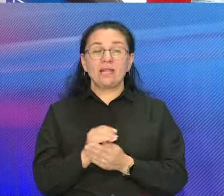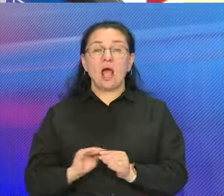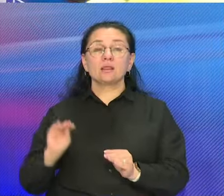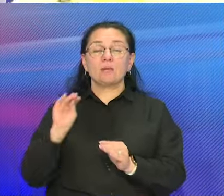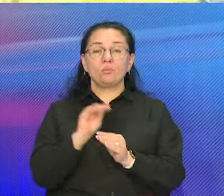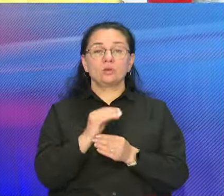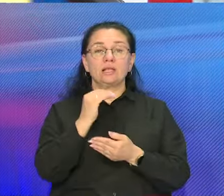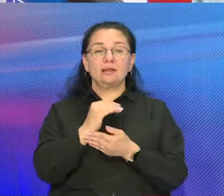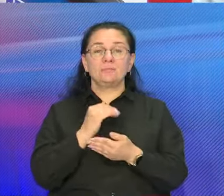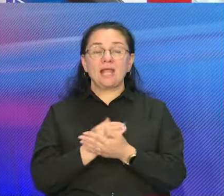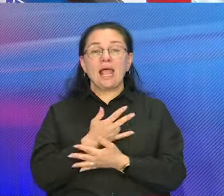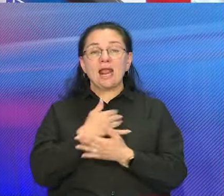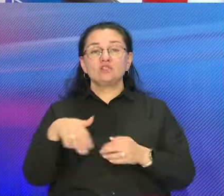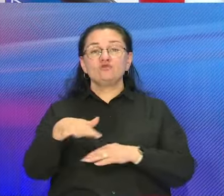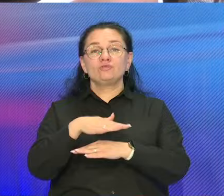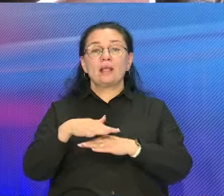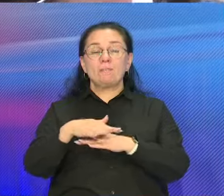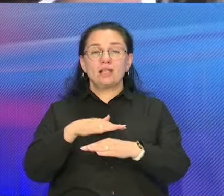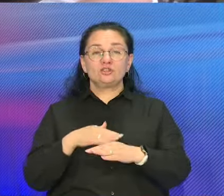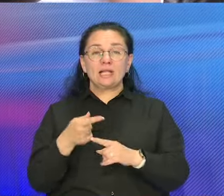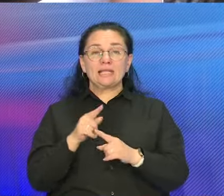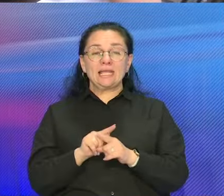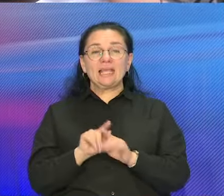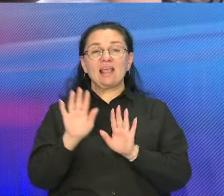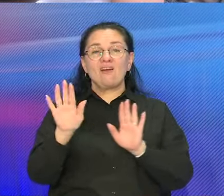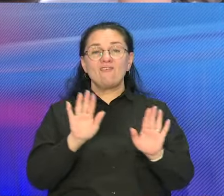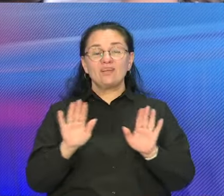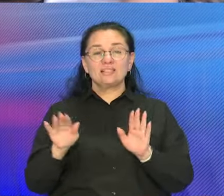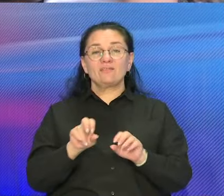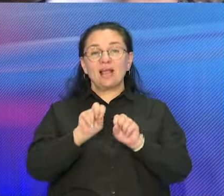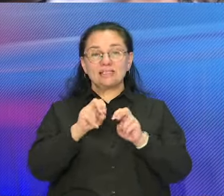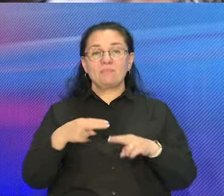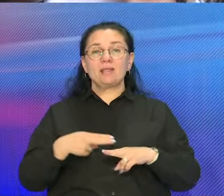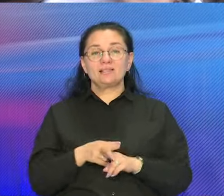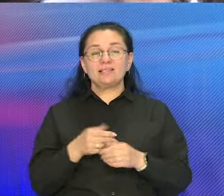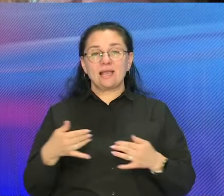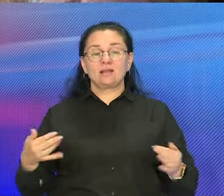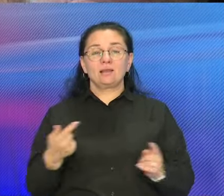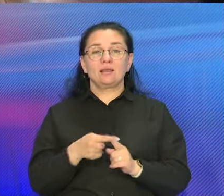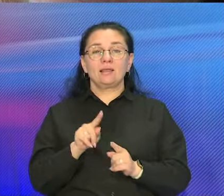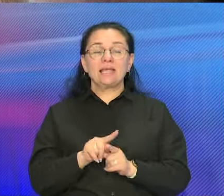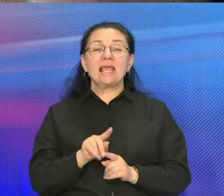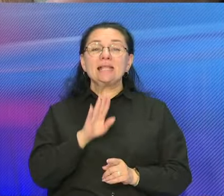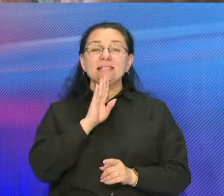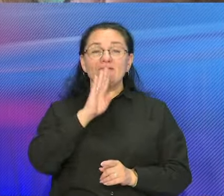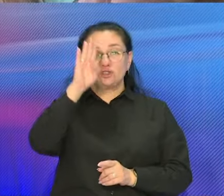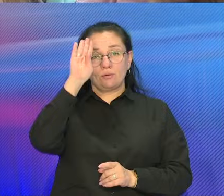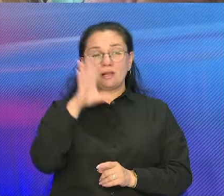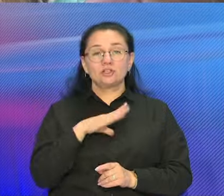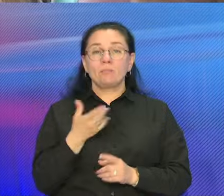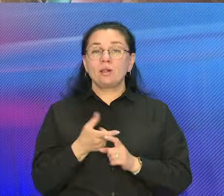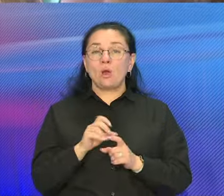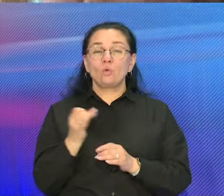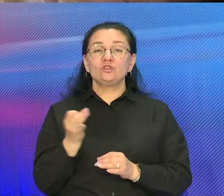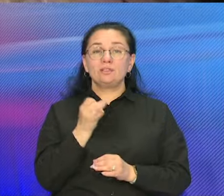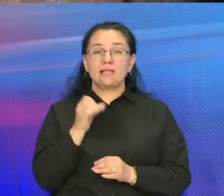розные интерактивные пляцовки и адмысловая выстава спецтехники Хлопчики и девчинки с великой текавостью Знайомились с машинами